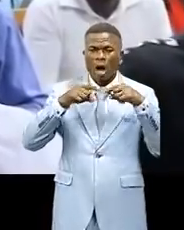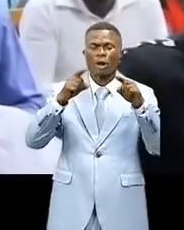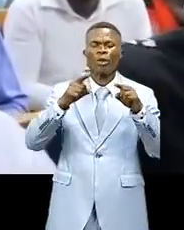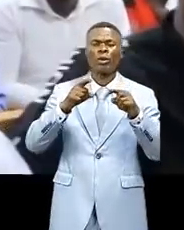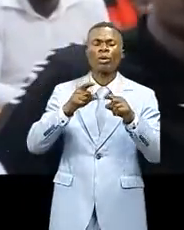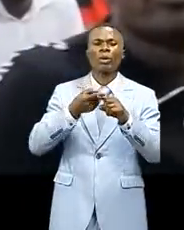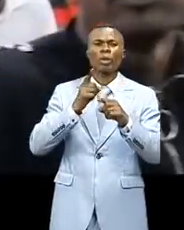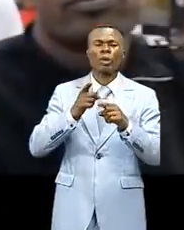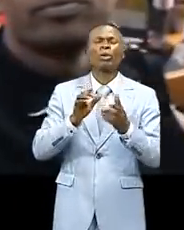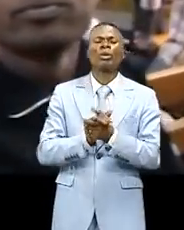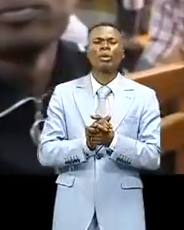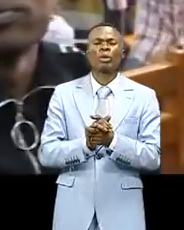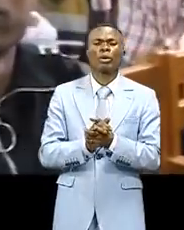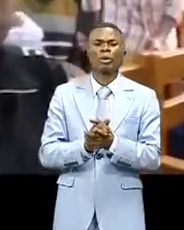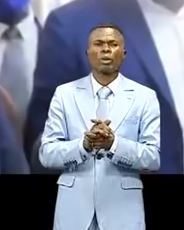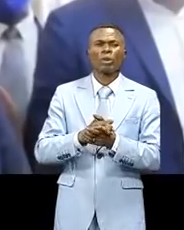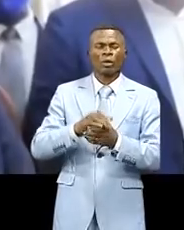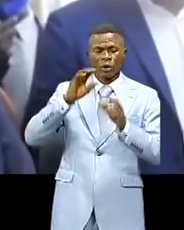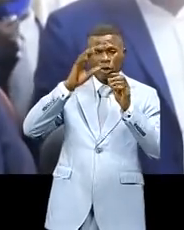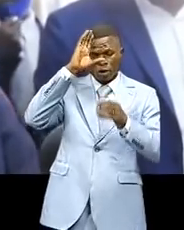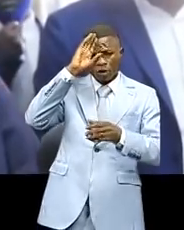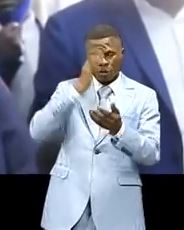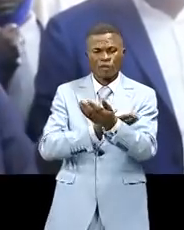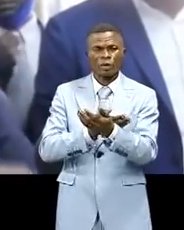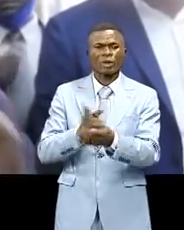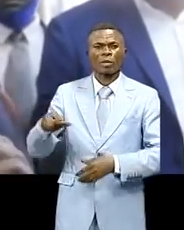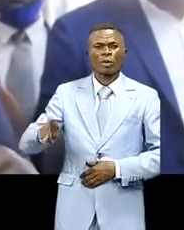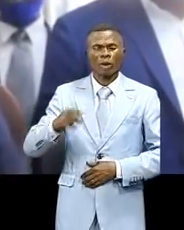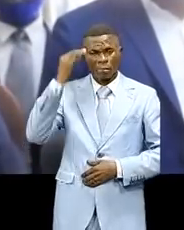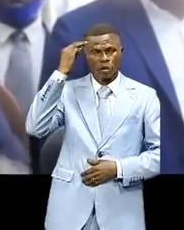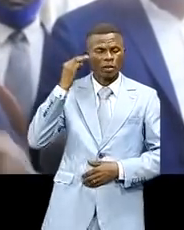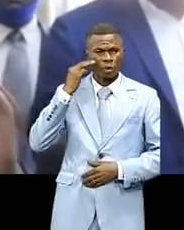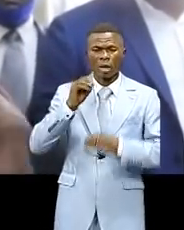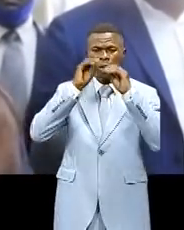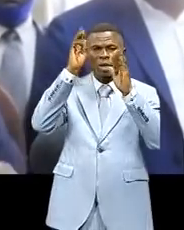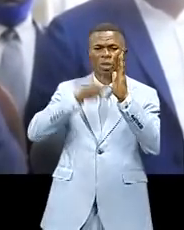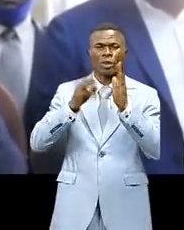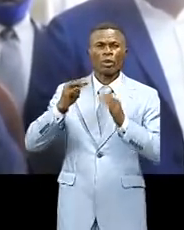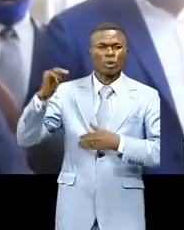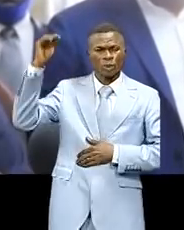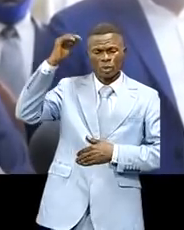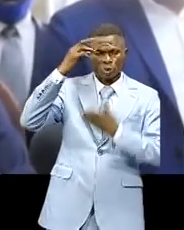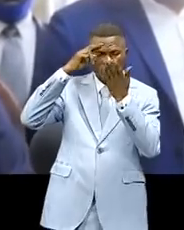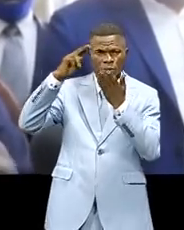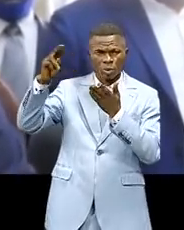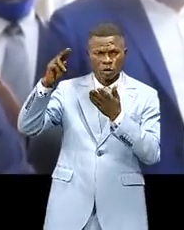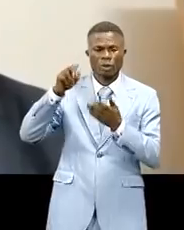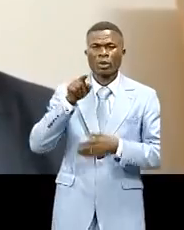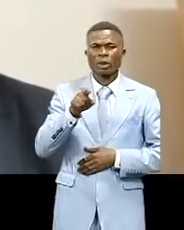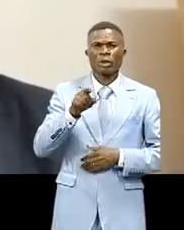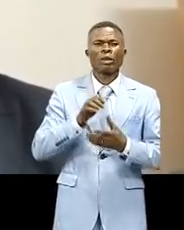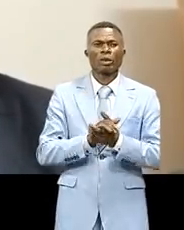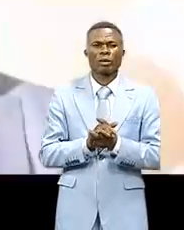celle des fils du coin respectivement le ministre de l'enseignement supérieur et universitaire windows anguilles